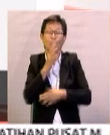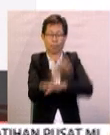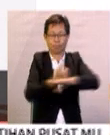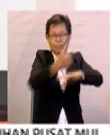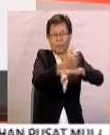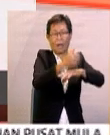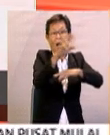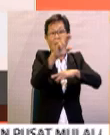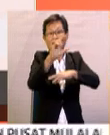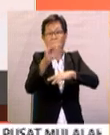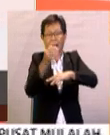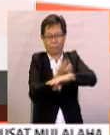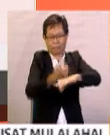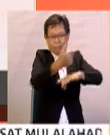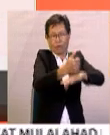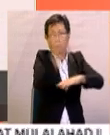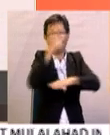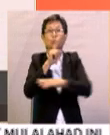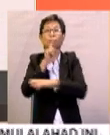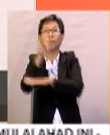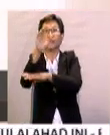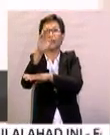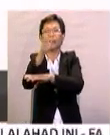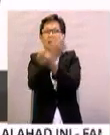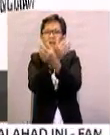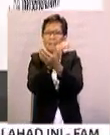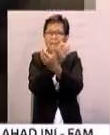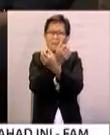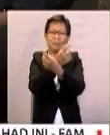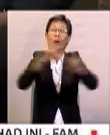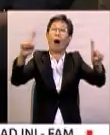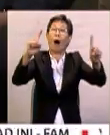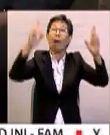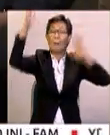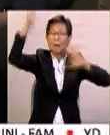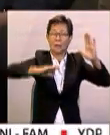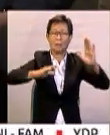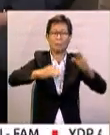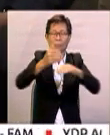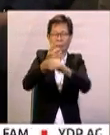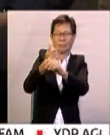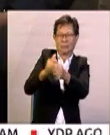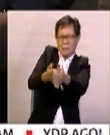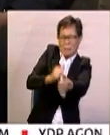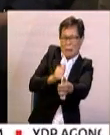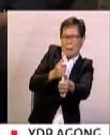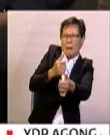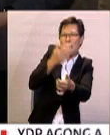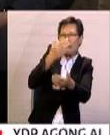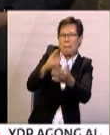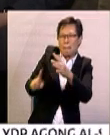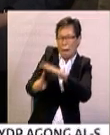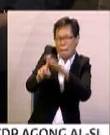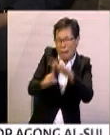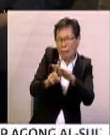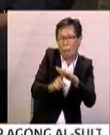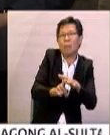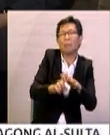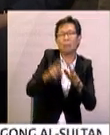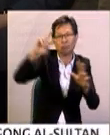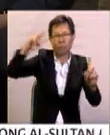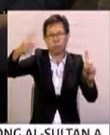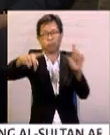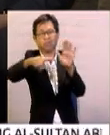penubuhan RCI itu bagi menjamin kedaulatan negara dan mengelak isu berbangkit yang boleh mengakibatkan sebarang persepsi negatif